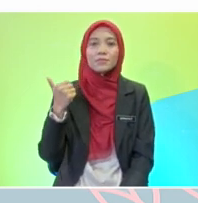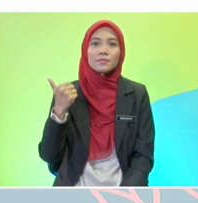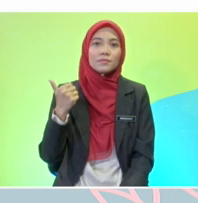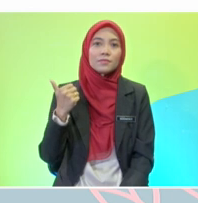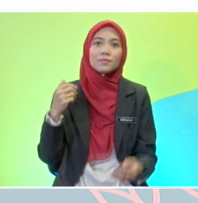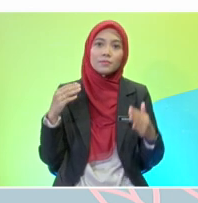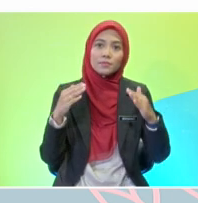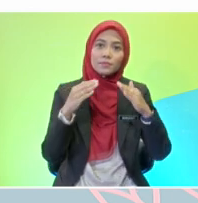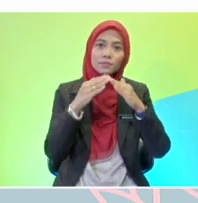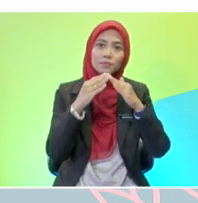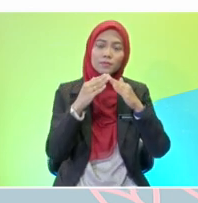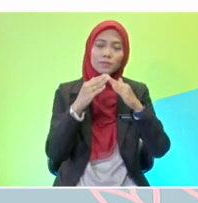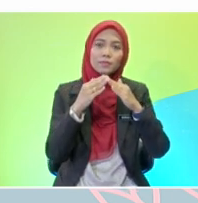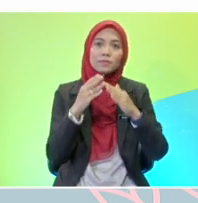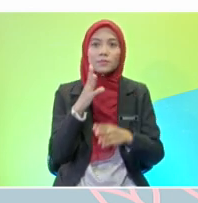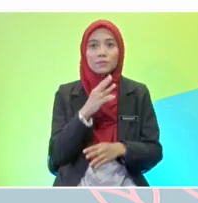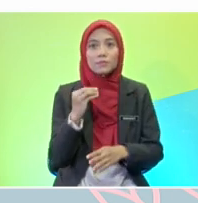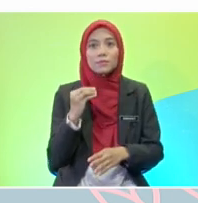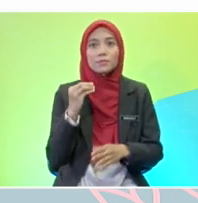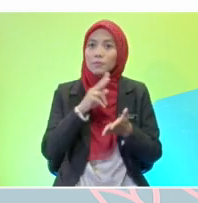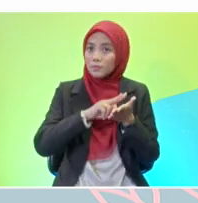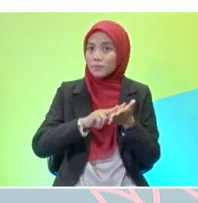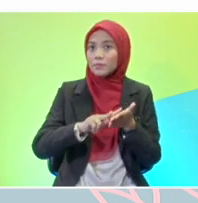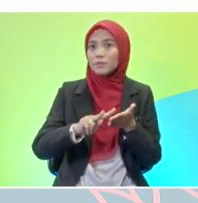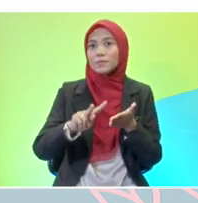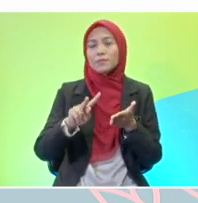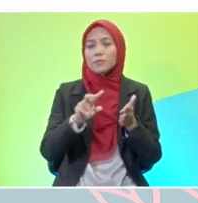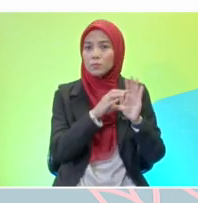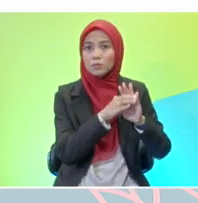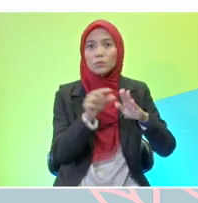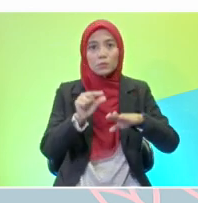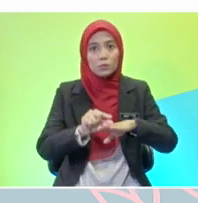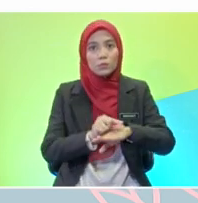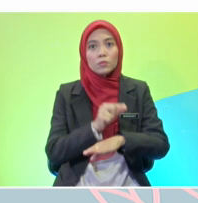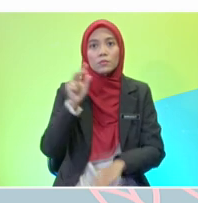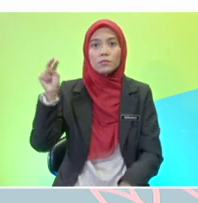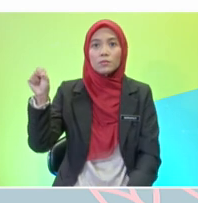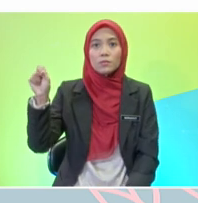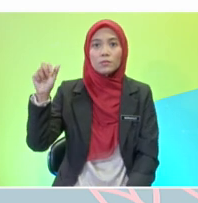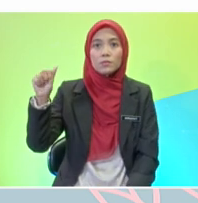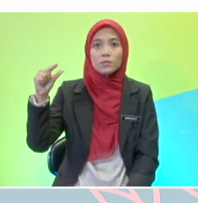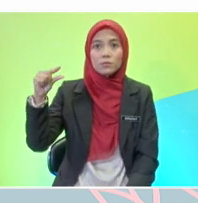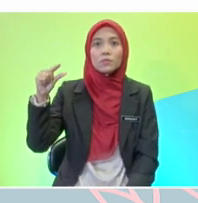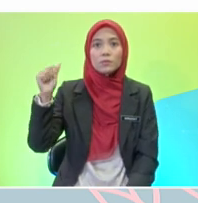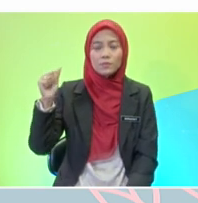ciri-ciri seni pertukangan yang mengagumkan contoh-contoh motif digunakan seperti naga betul